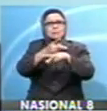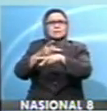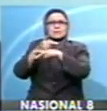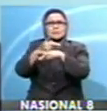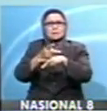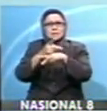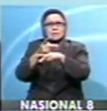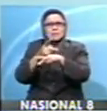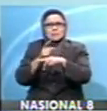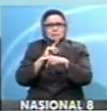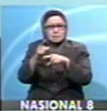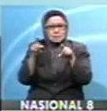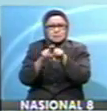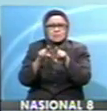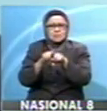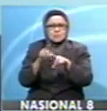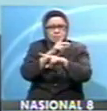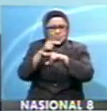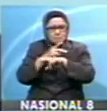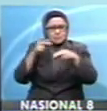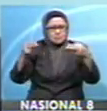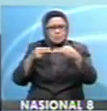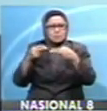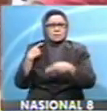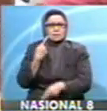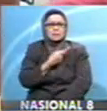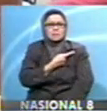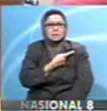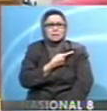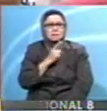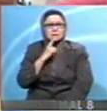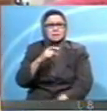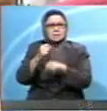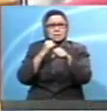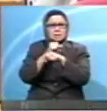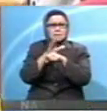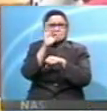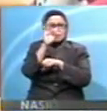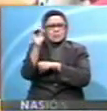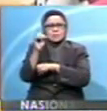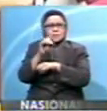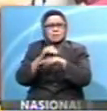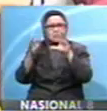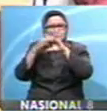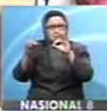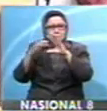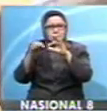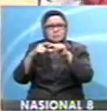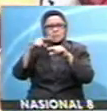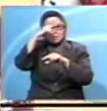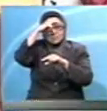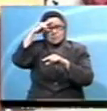cakaplah kita bukan jaga hubungan kita a hubungan dengan family pada 1990 kisah Black pemain drum kumpulan ini